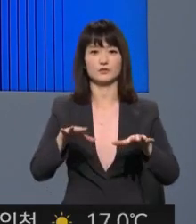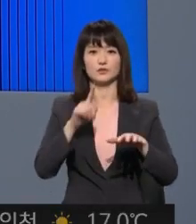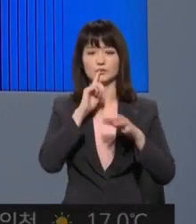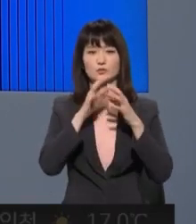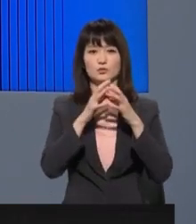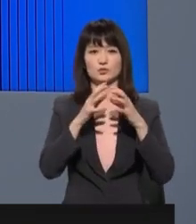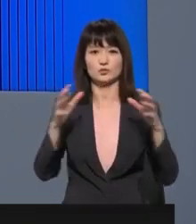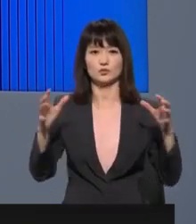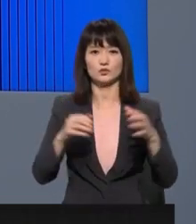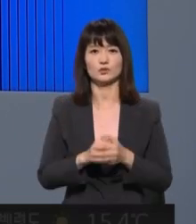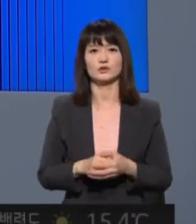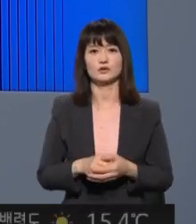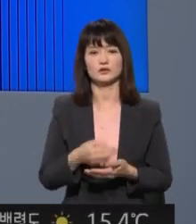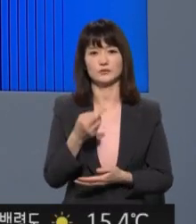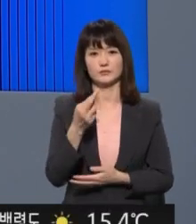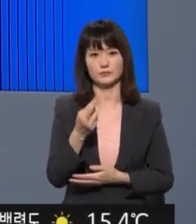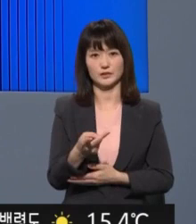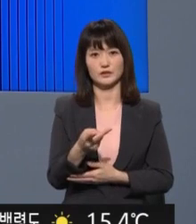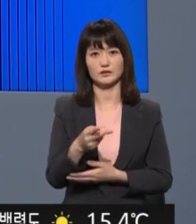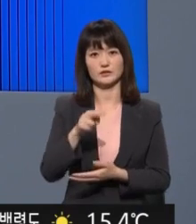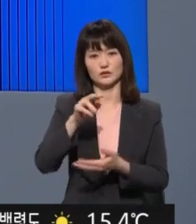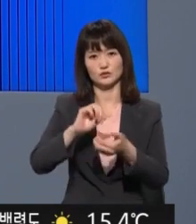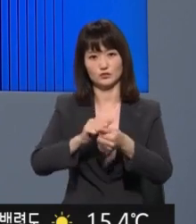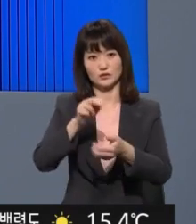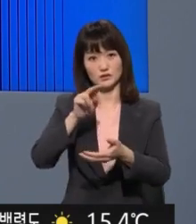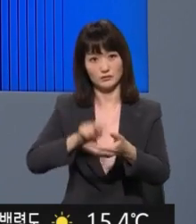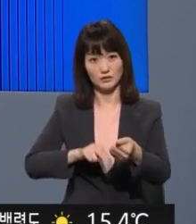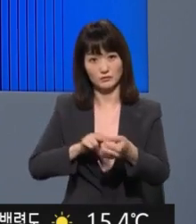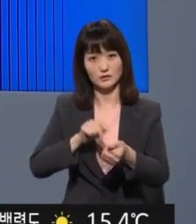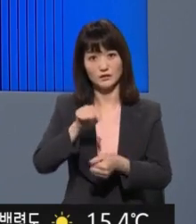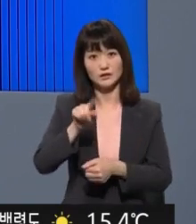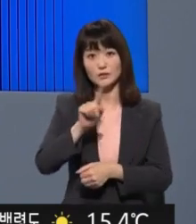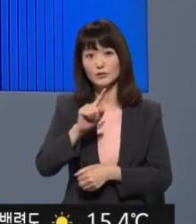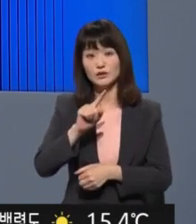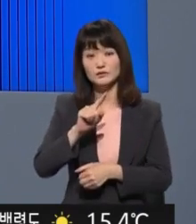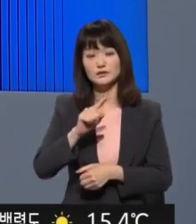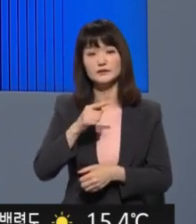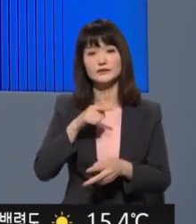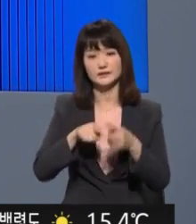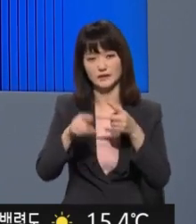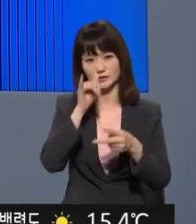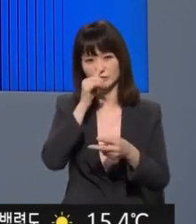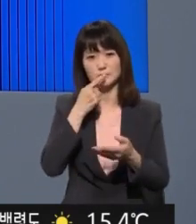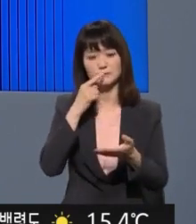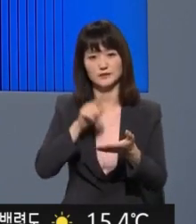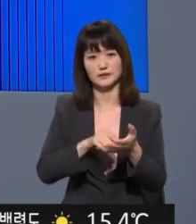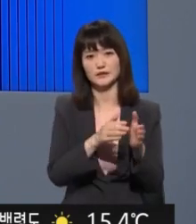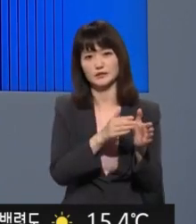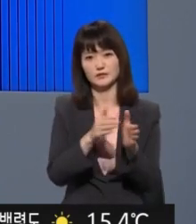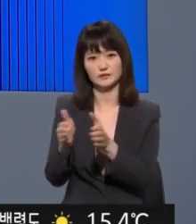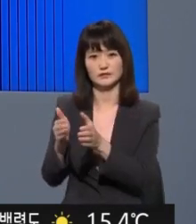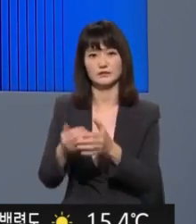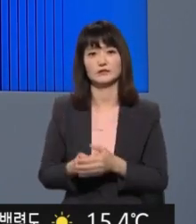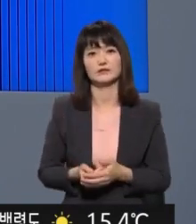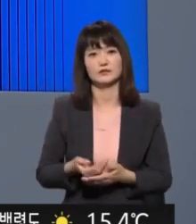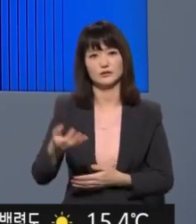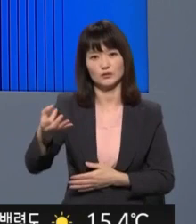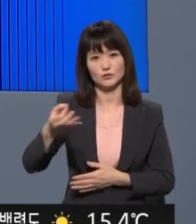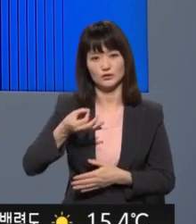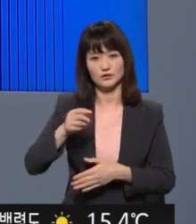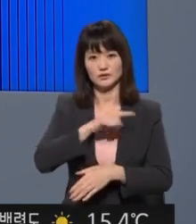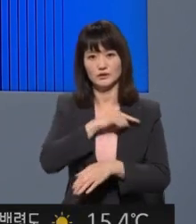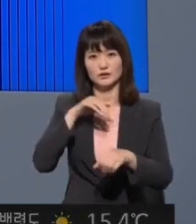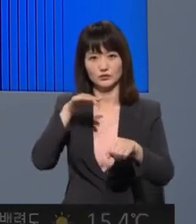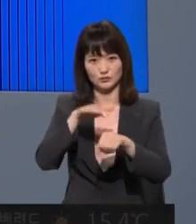공매도에 관해서 다룹니다. 공매도가 뭐야 하시는 분들도 이해하실 수 있게 쉽게 준비해봤습니다. 시청자 제일주의 썰전